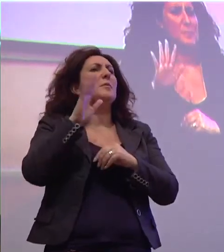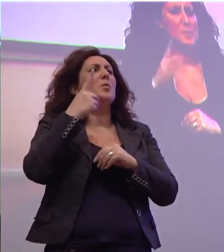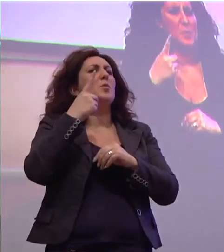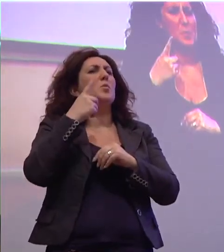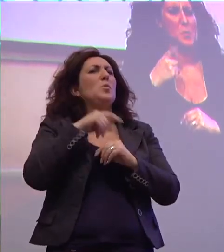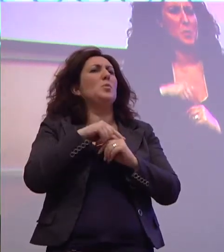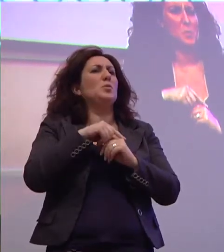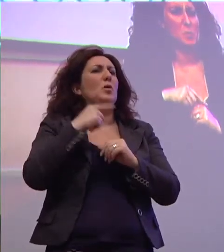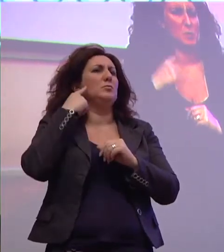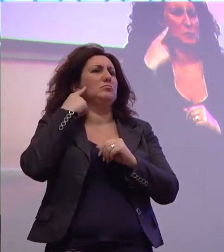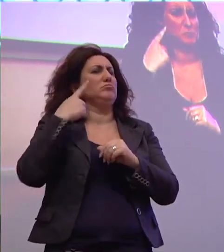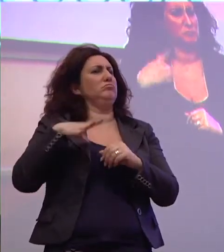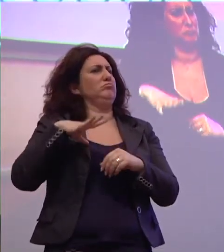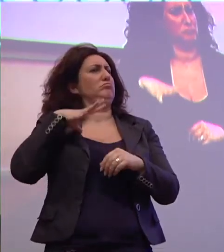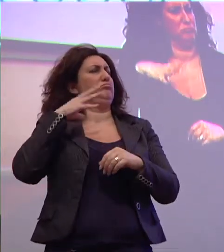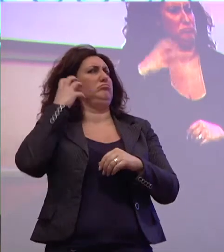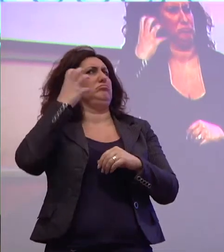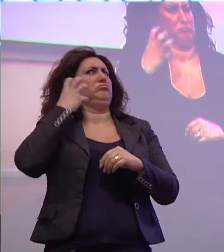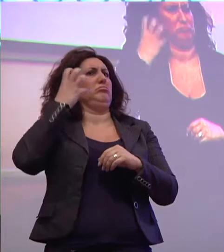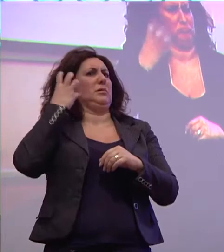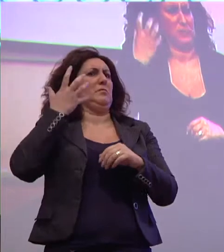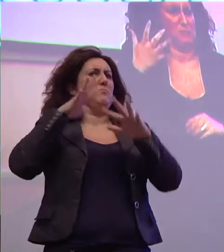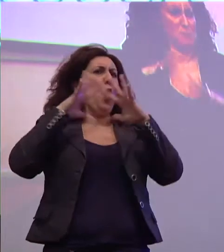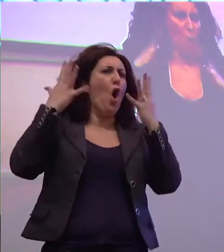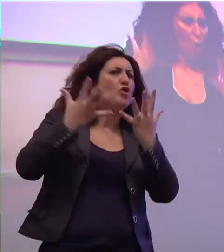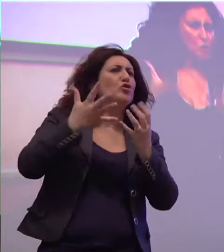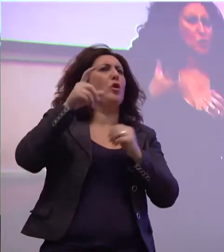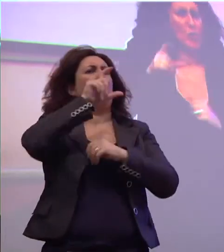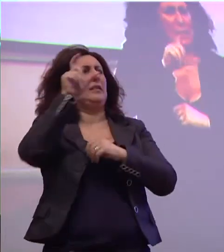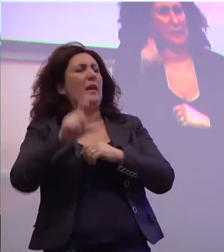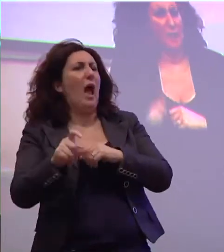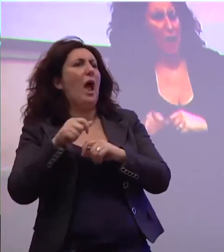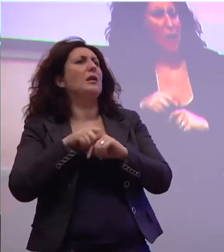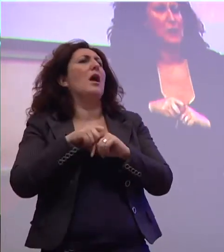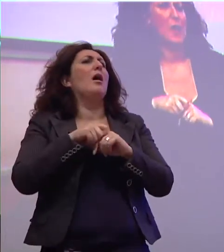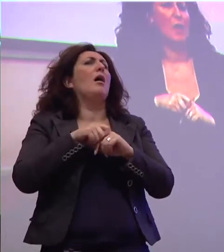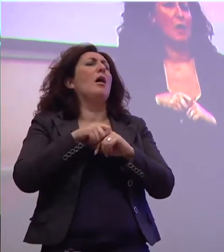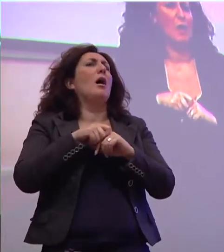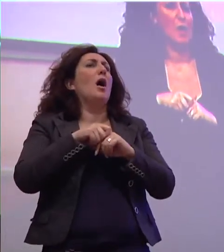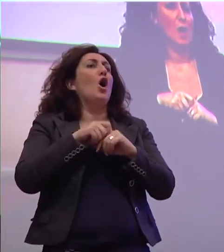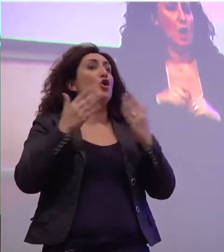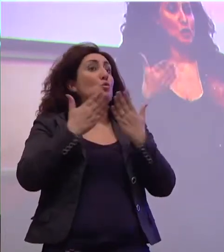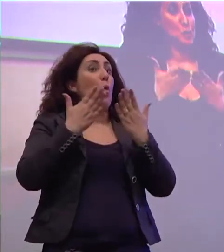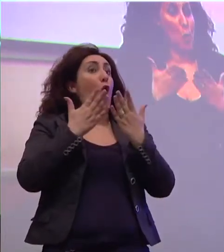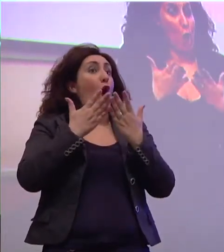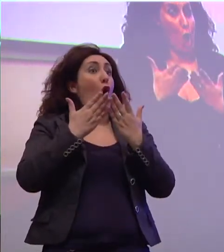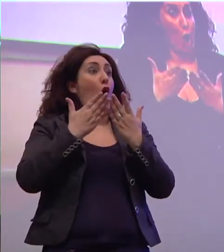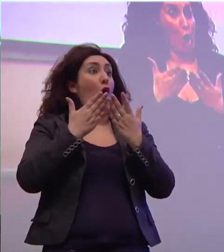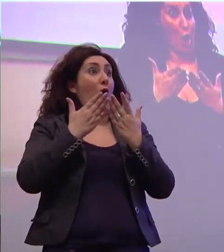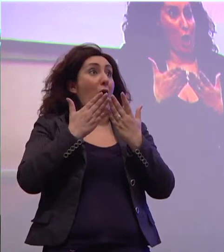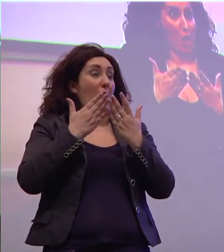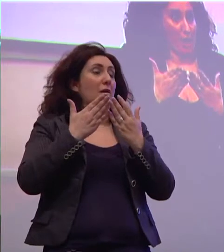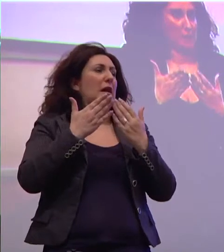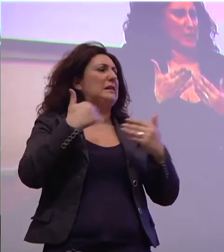andare fieri nel mondo dell'Italia che è l'inclusione scolastica delle persone